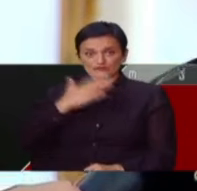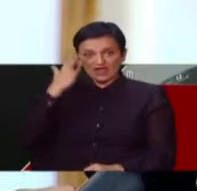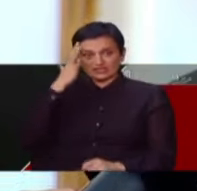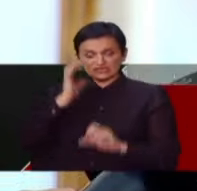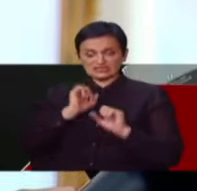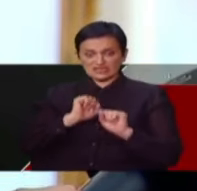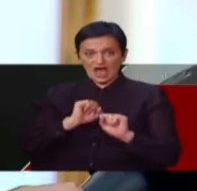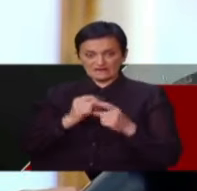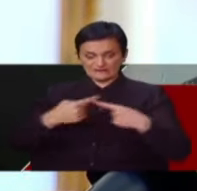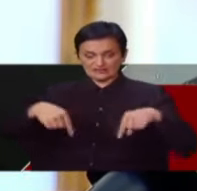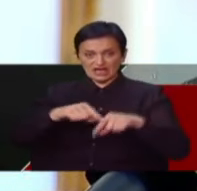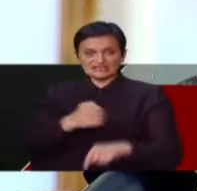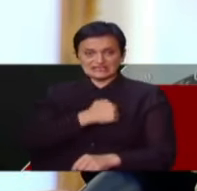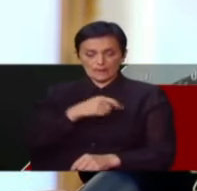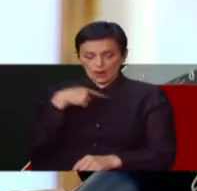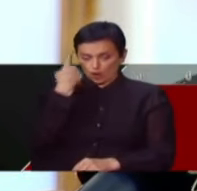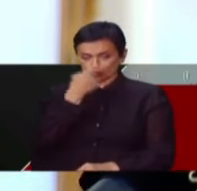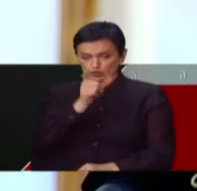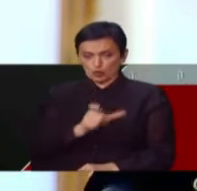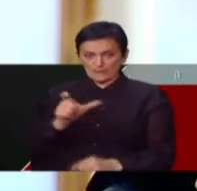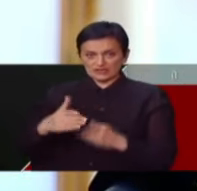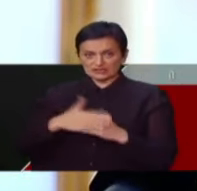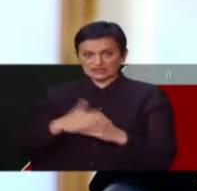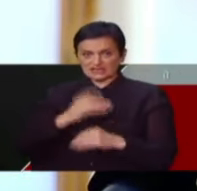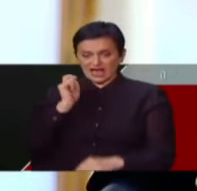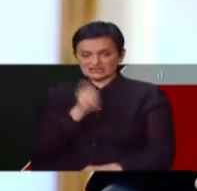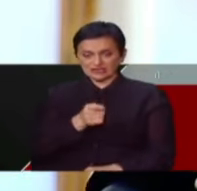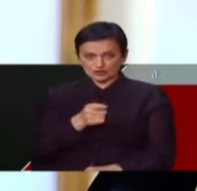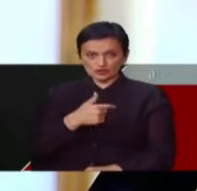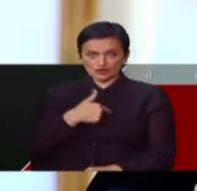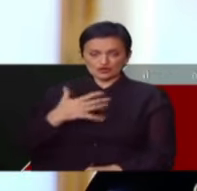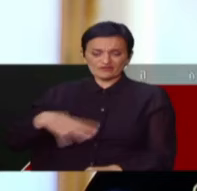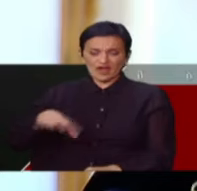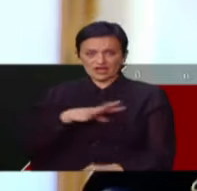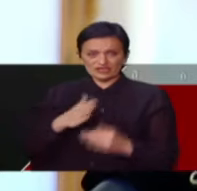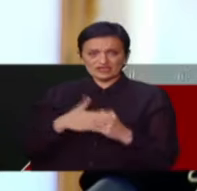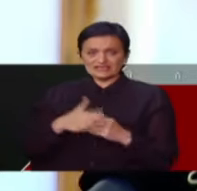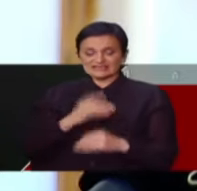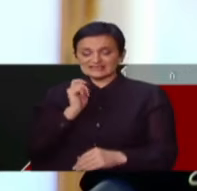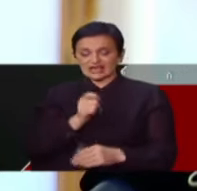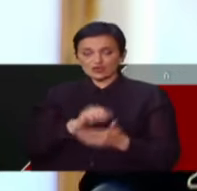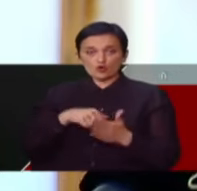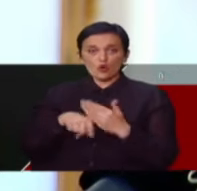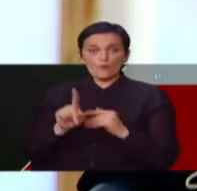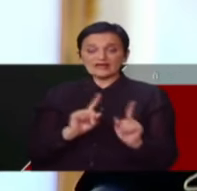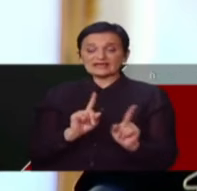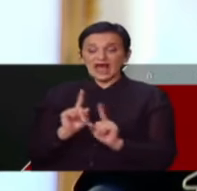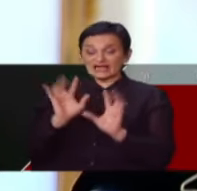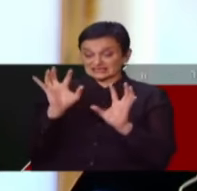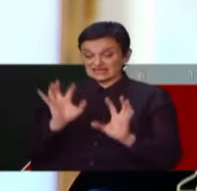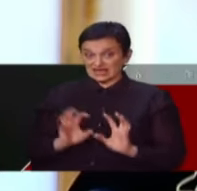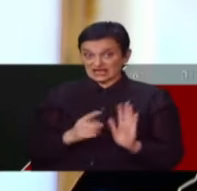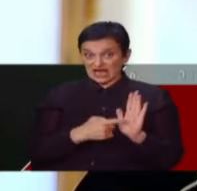უცხება, სამხედრო პირები, დასაჯო ჩვენი ქვეყანა, დასაჯო იმის გამო, რომ თურმე რაღაც კანონი,